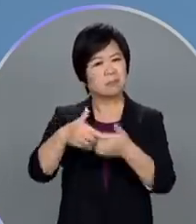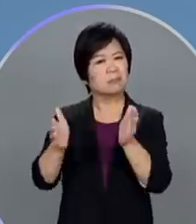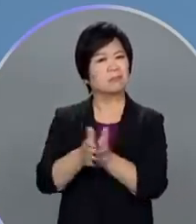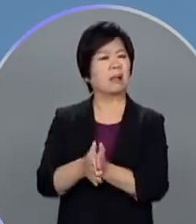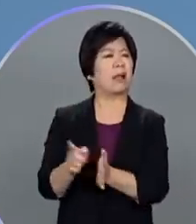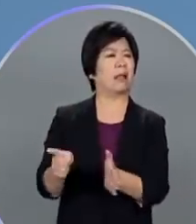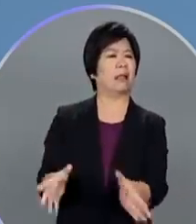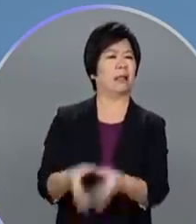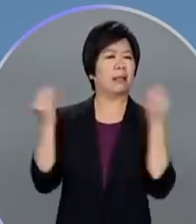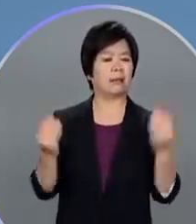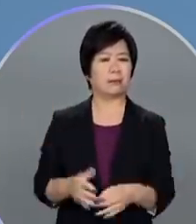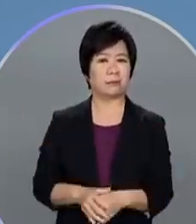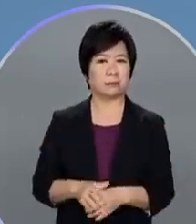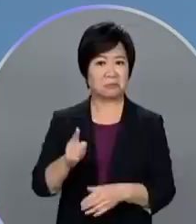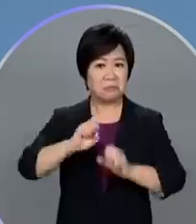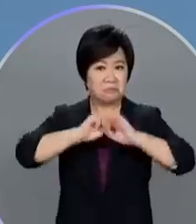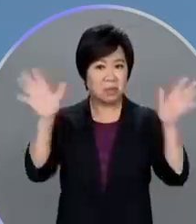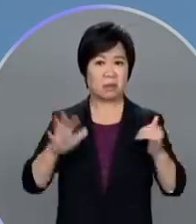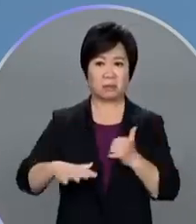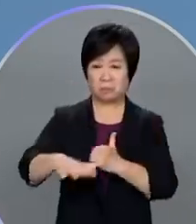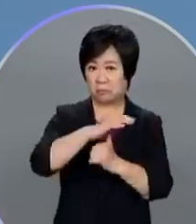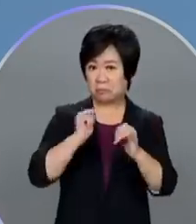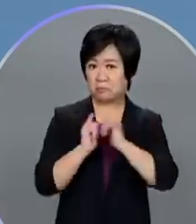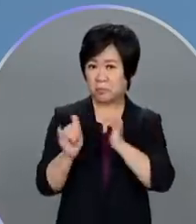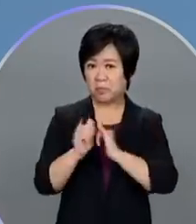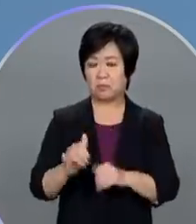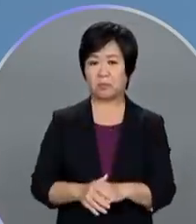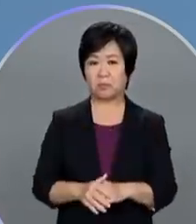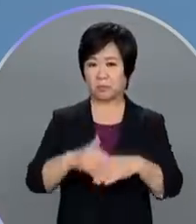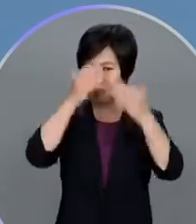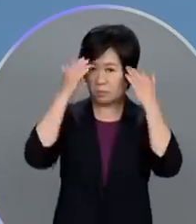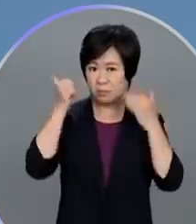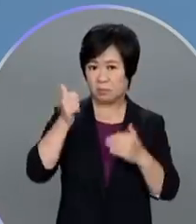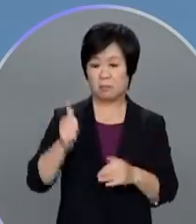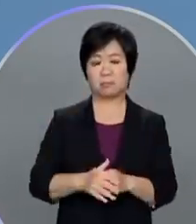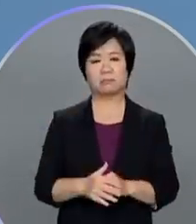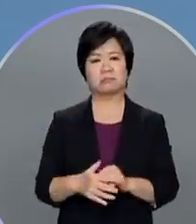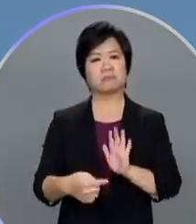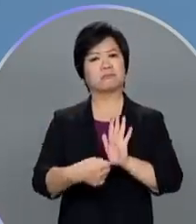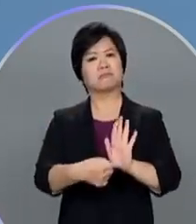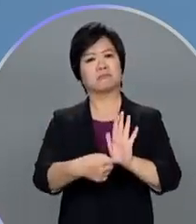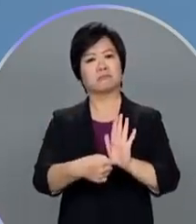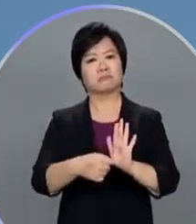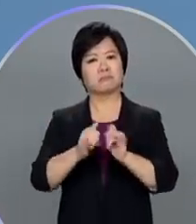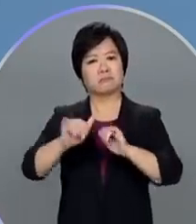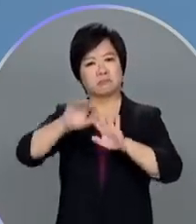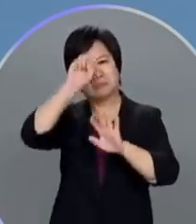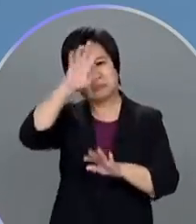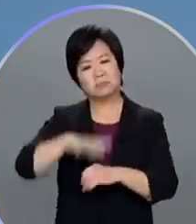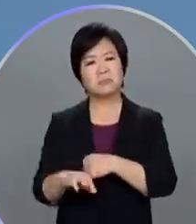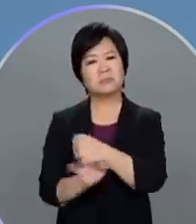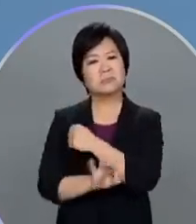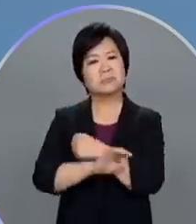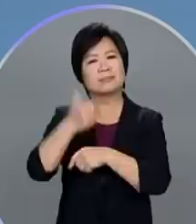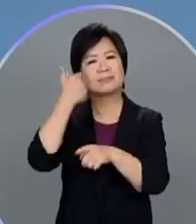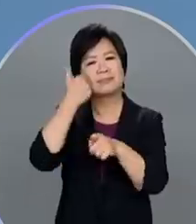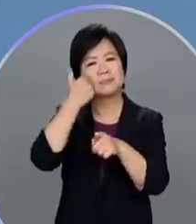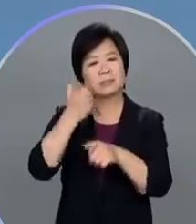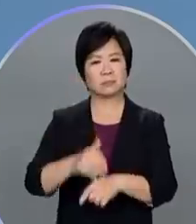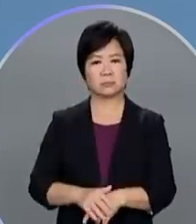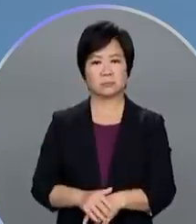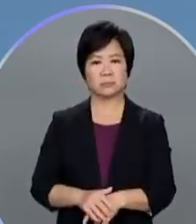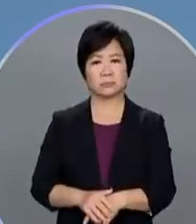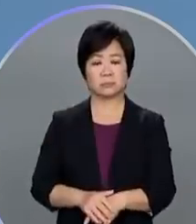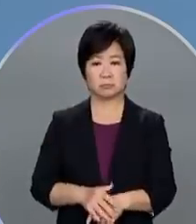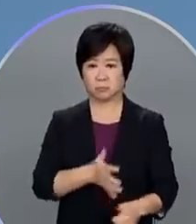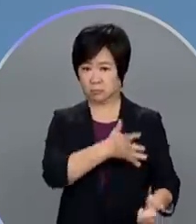要，你还告诉全国人民韩国瑜请举出民进党贪污的例证。亲